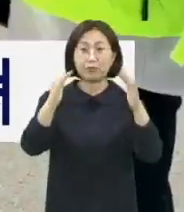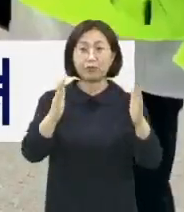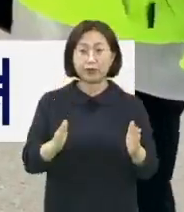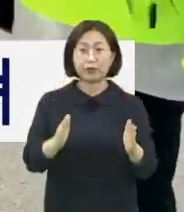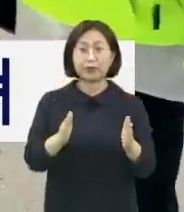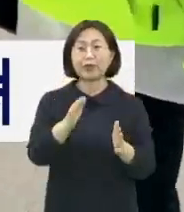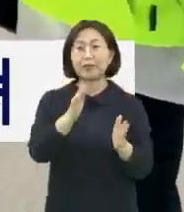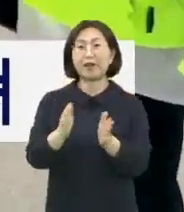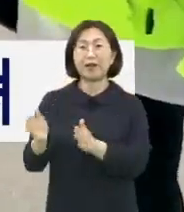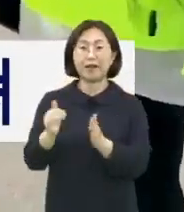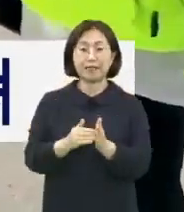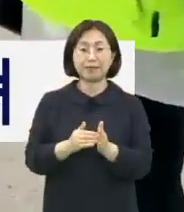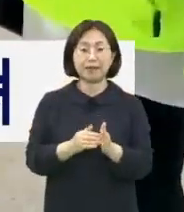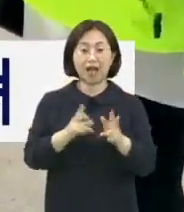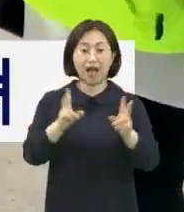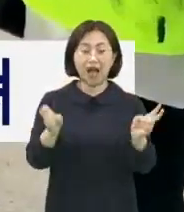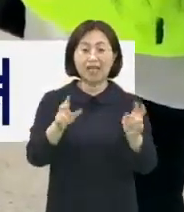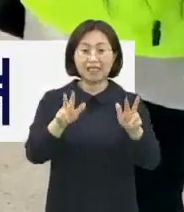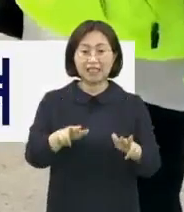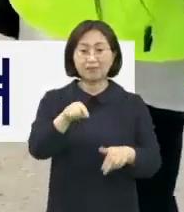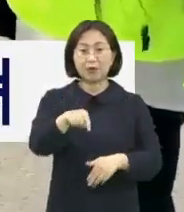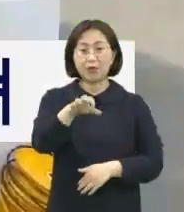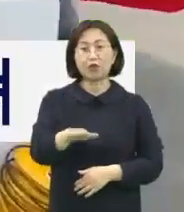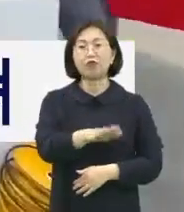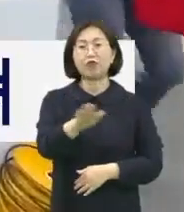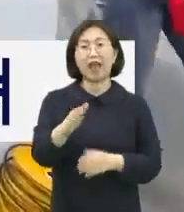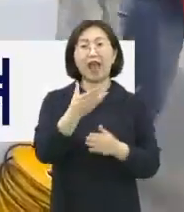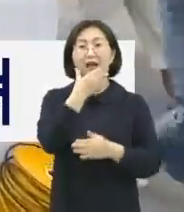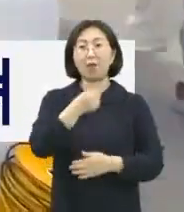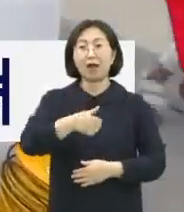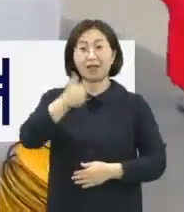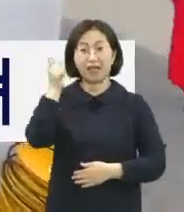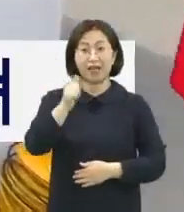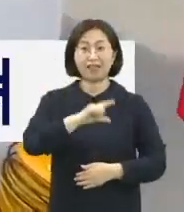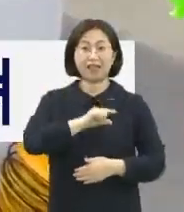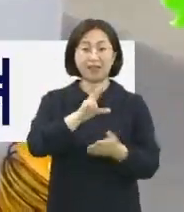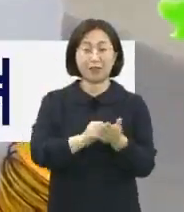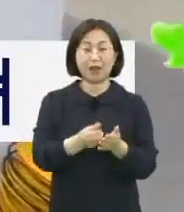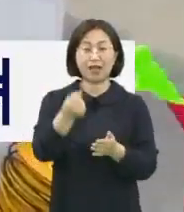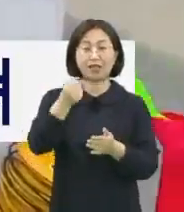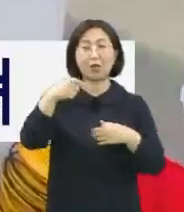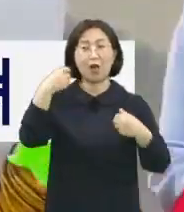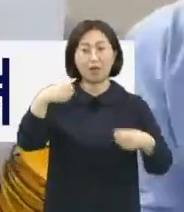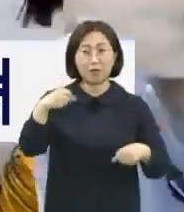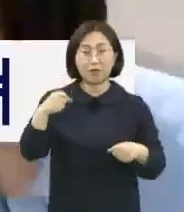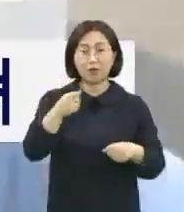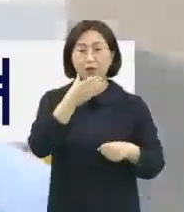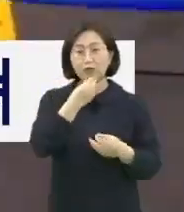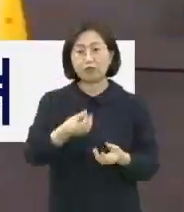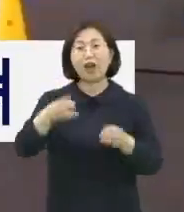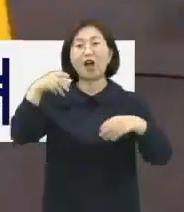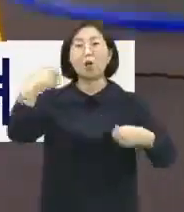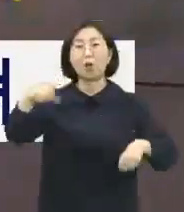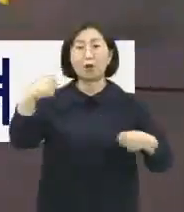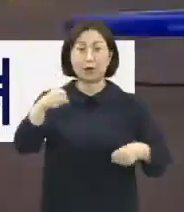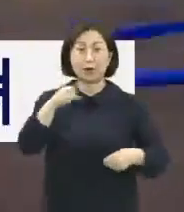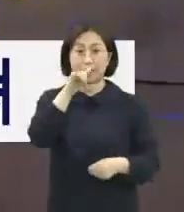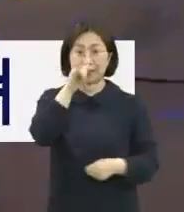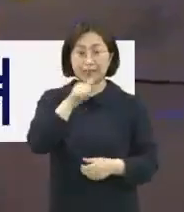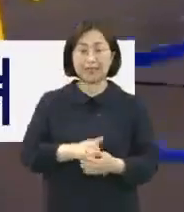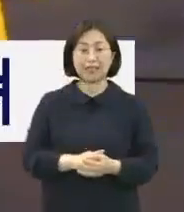펼쳤습니다. 지금 우리 여기서 행복할 것이란 주제로 행복 퀴즈 랭킹쇼, 청소년 축하 공연 등으로